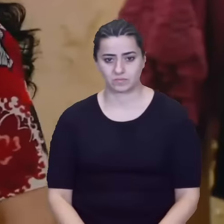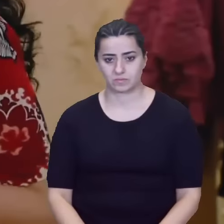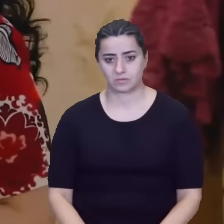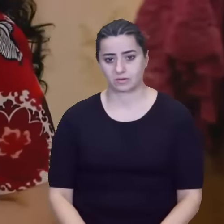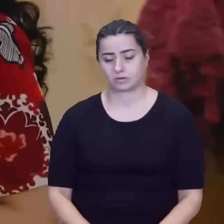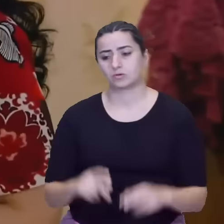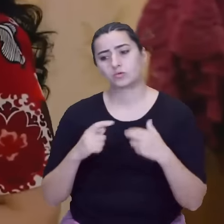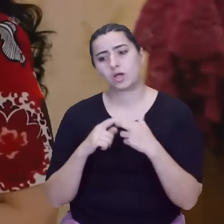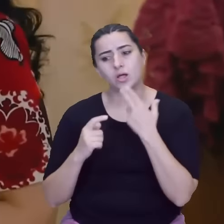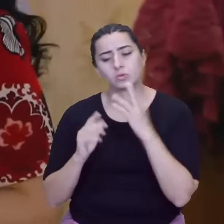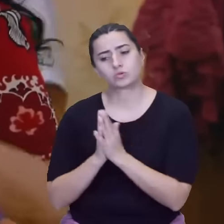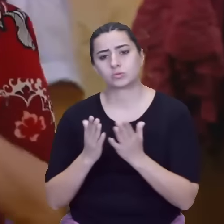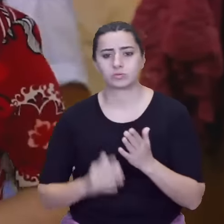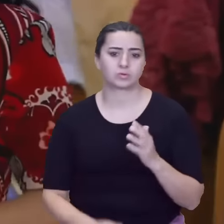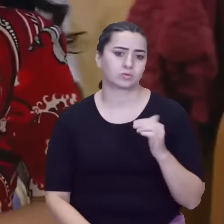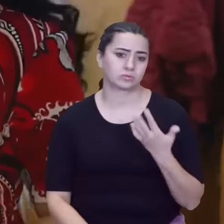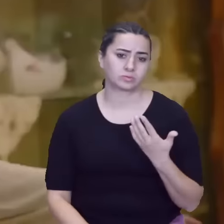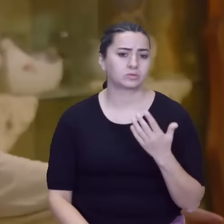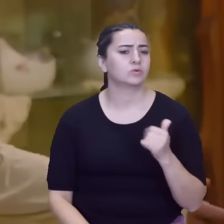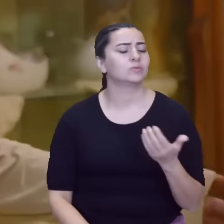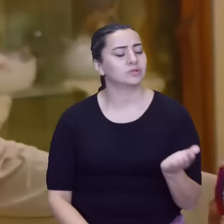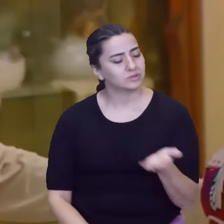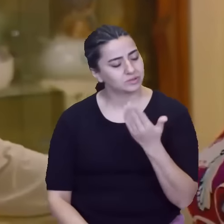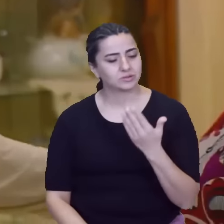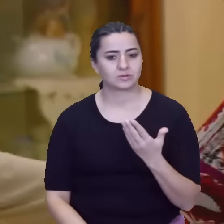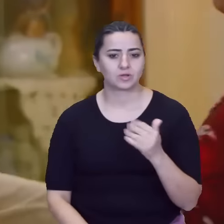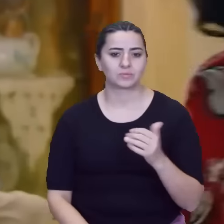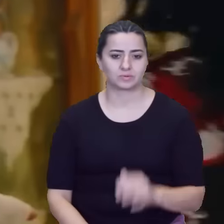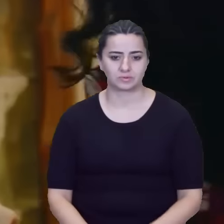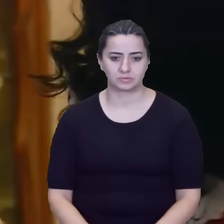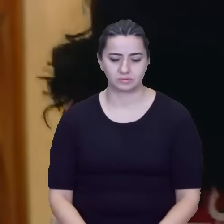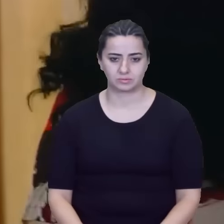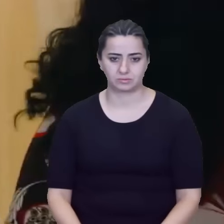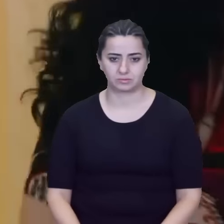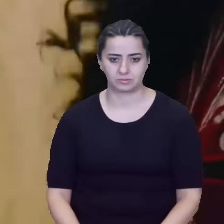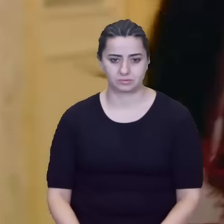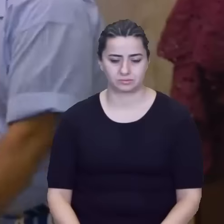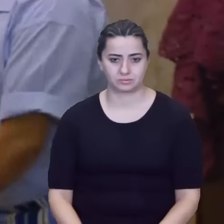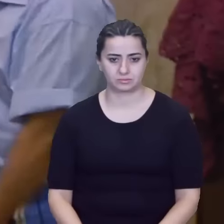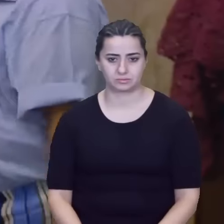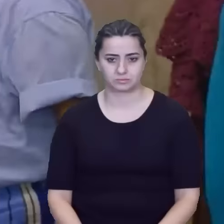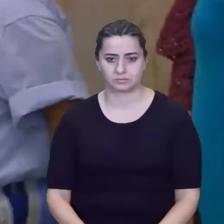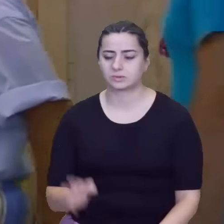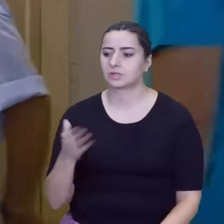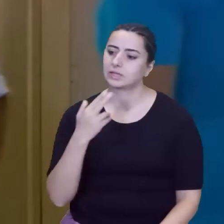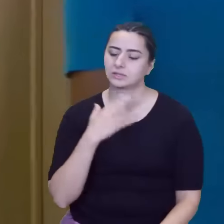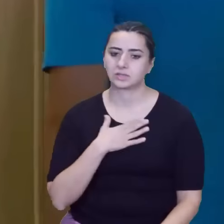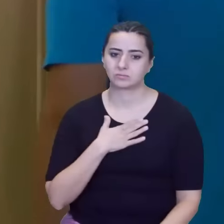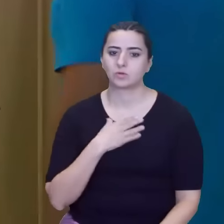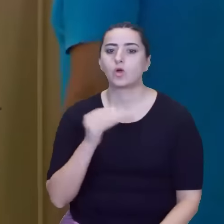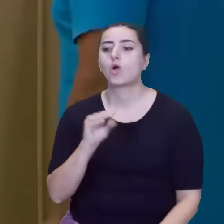abla. Tekrar kusura bakmayın. Rica ederim. Özür dileriz. Oldu artık. Ne yapalım? O insan gali. Nurten geç canım.